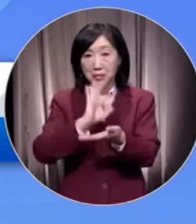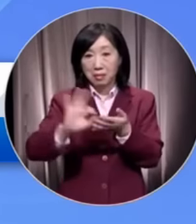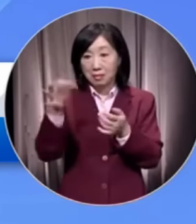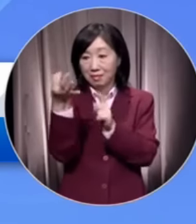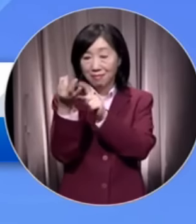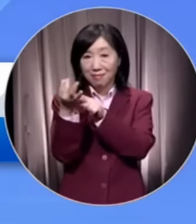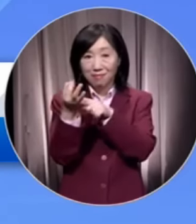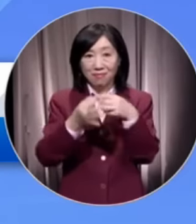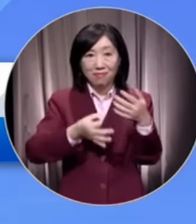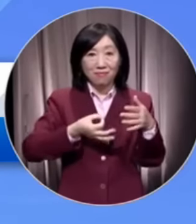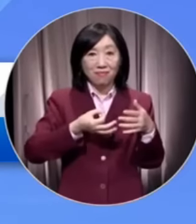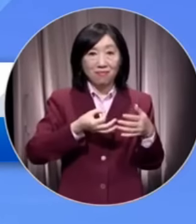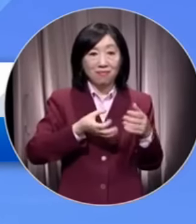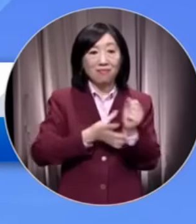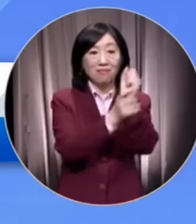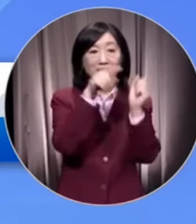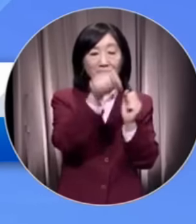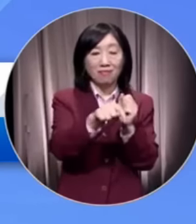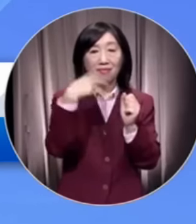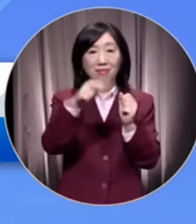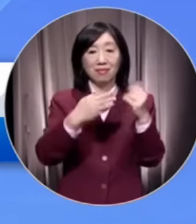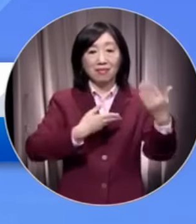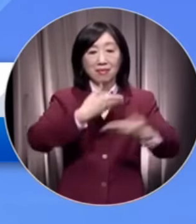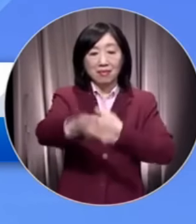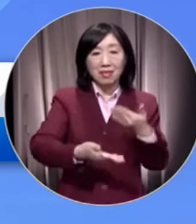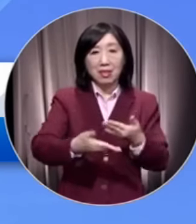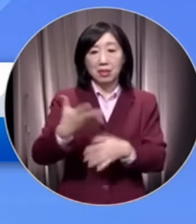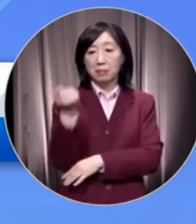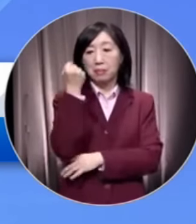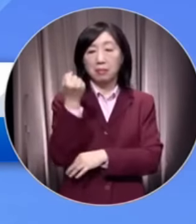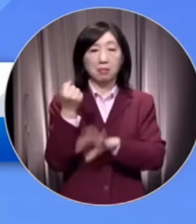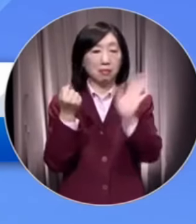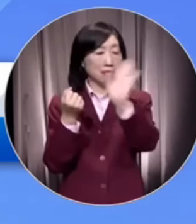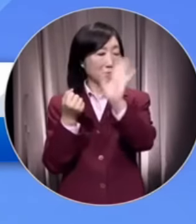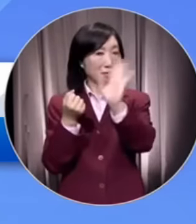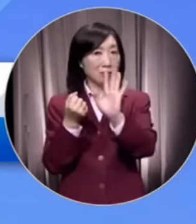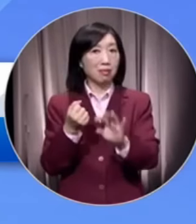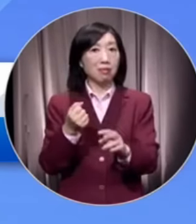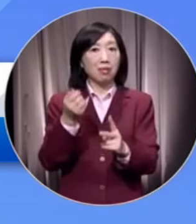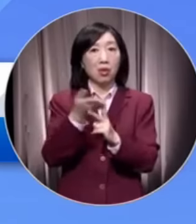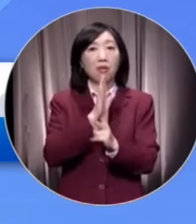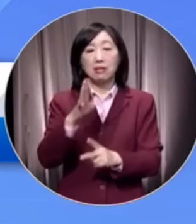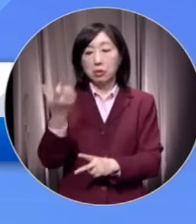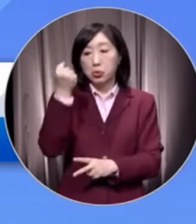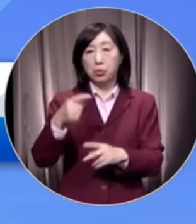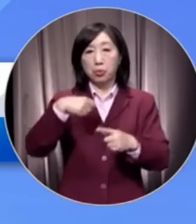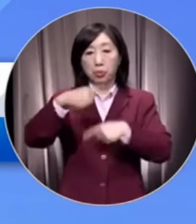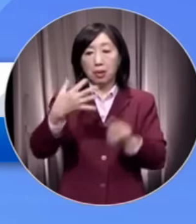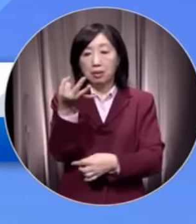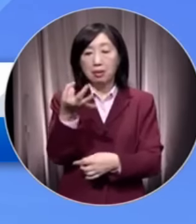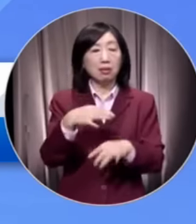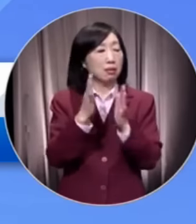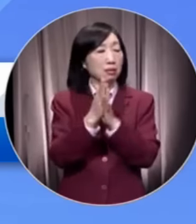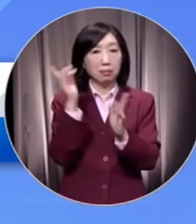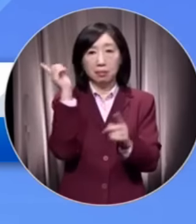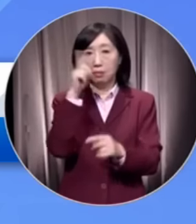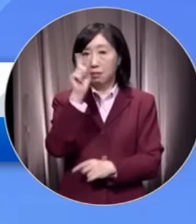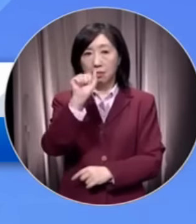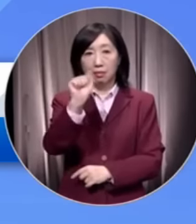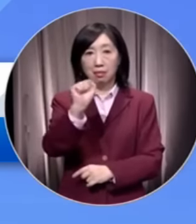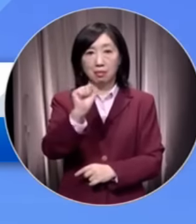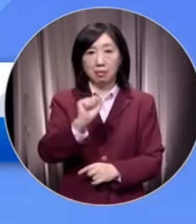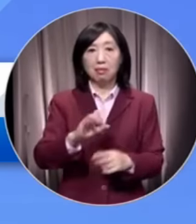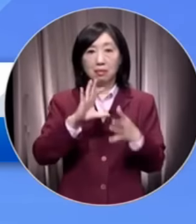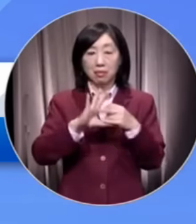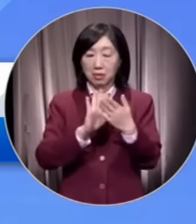买权，然后用权来换钱，这个才是真正台湾民主未来真正的方向。因